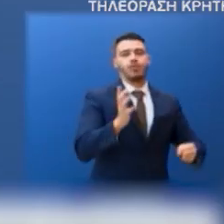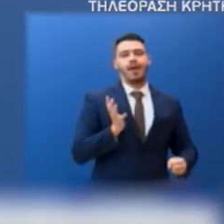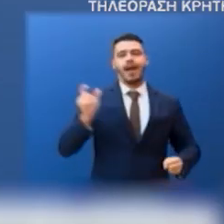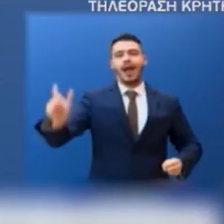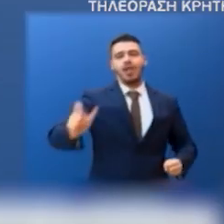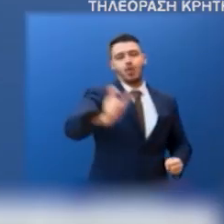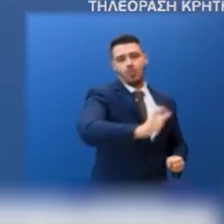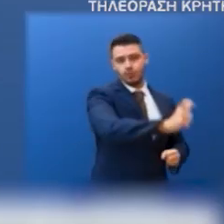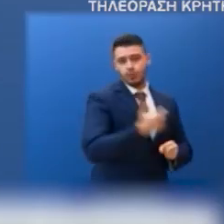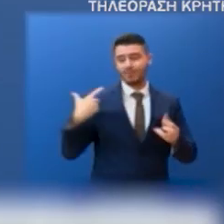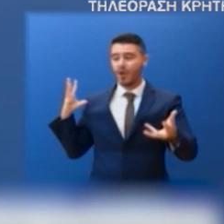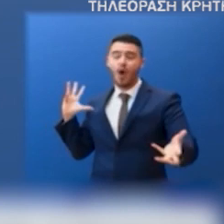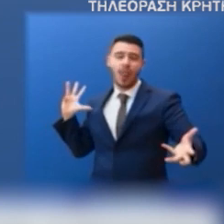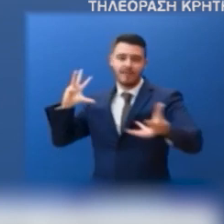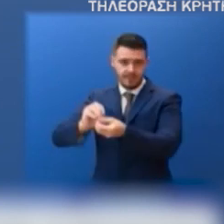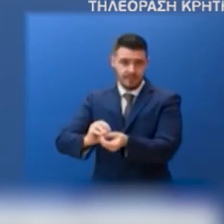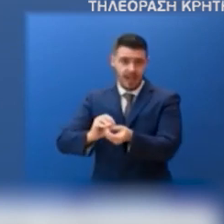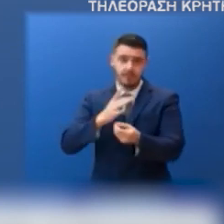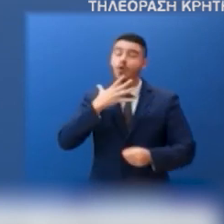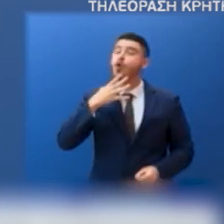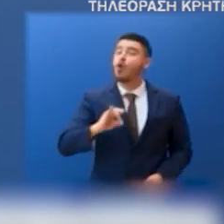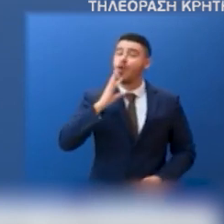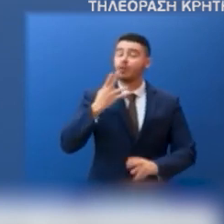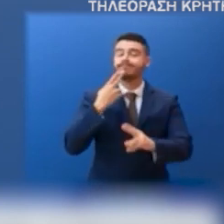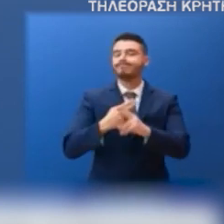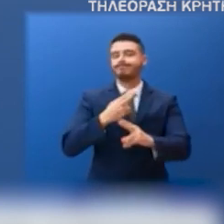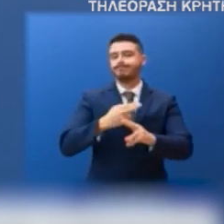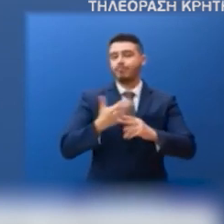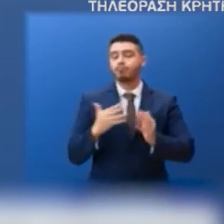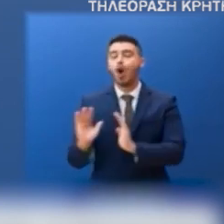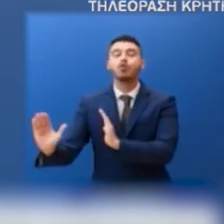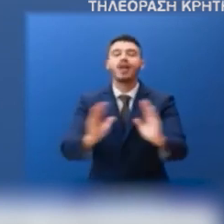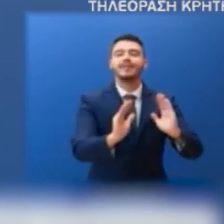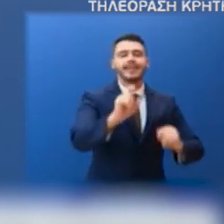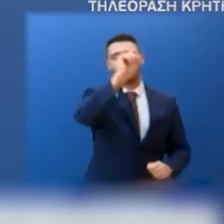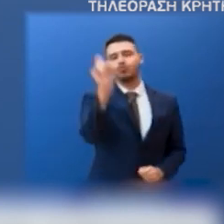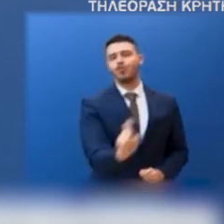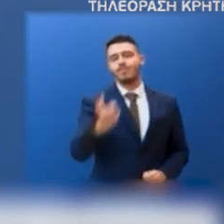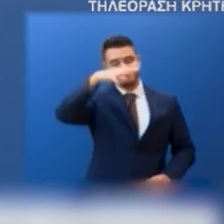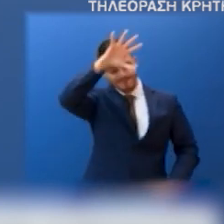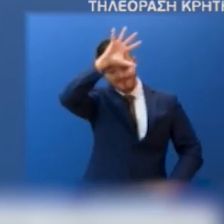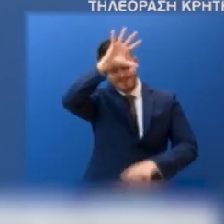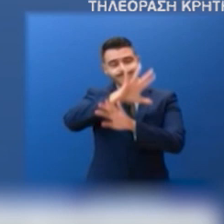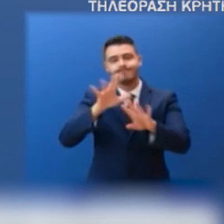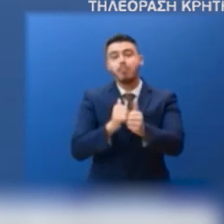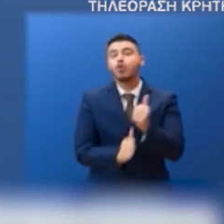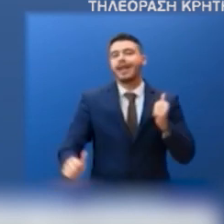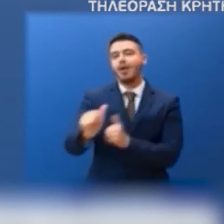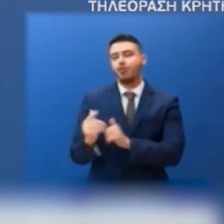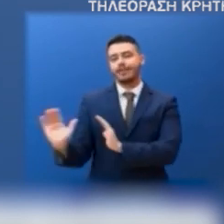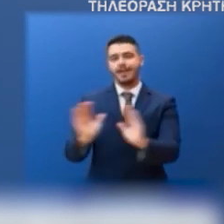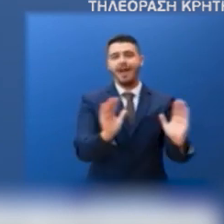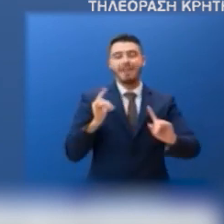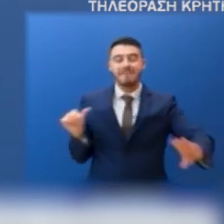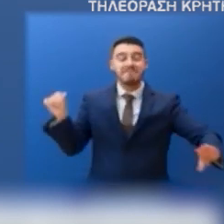αυτά τα δεδομένα, επειδή η προστασία της δημόσιας υγείας και της ανθρώπινης ζωής δεν μπαίνουν σε καμιά ζυγαριά, η όποια επάνωδος στην κανονικότητα